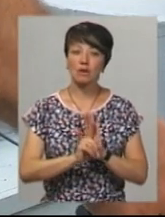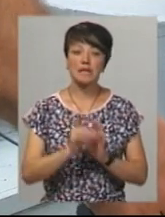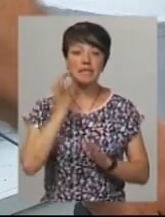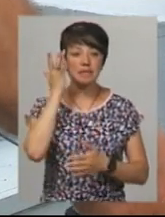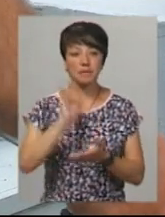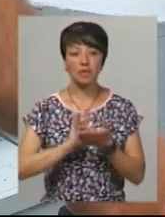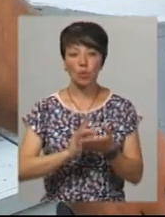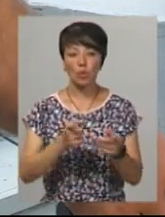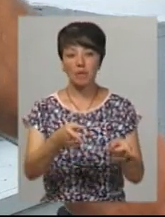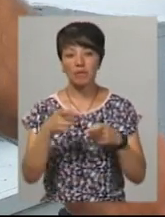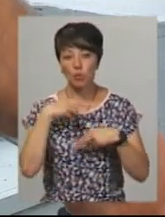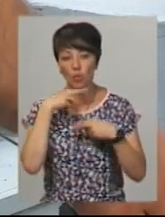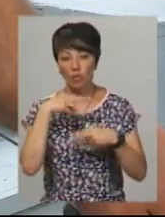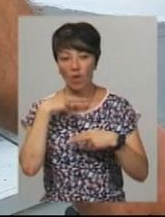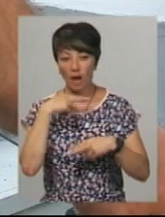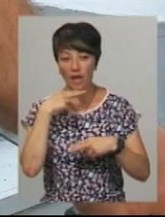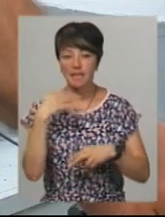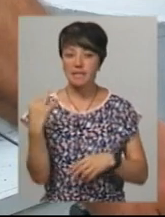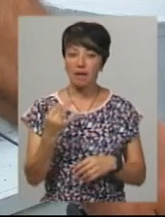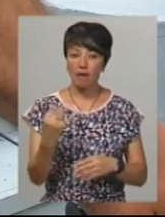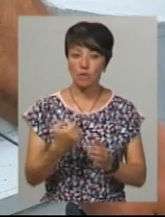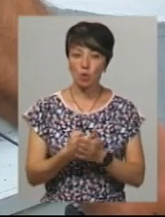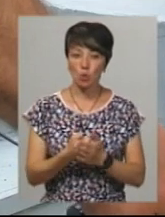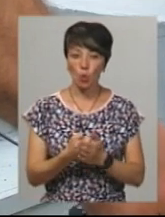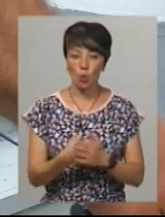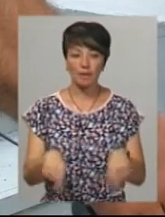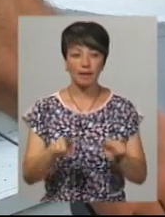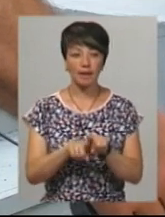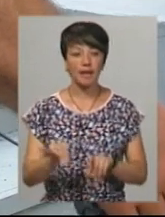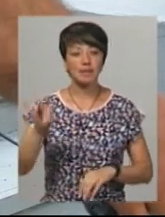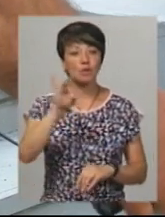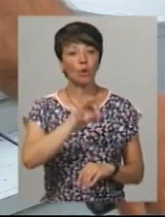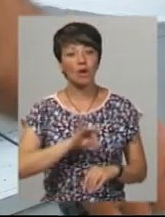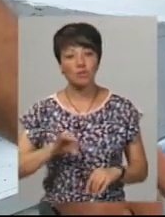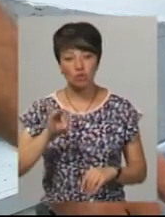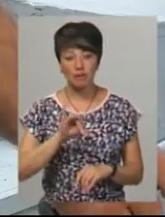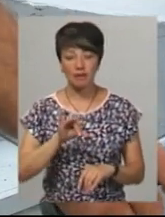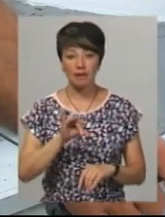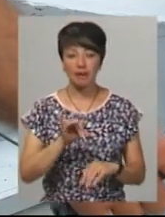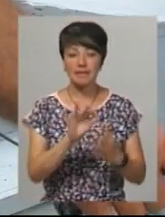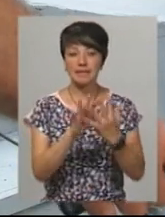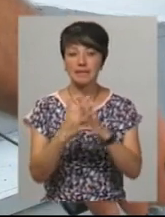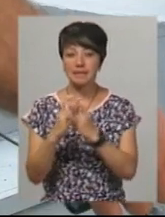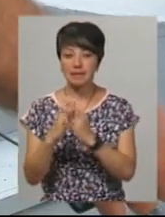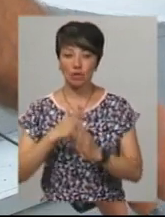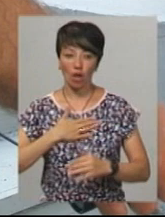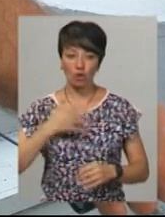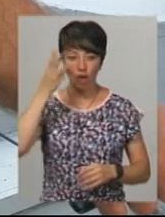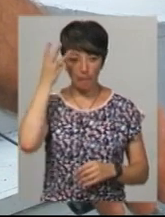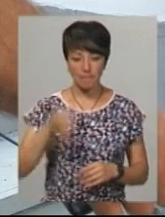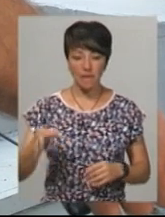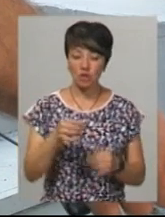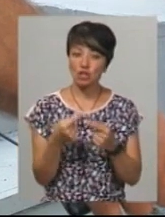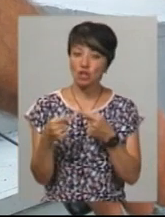метою привернення уваги і цікавості до саме ось таких історичних населених пунктів, зокрема нашої Хмельниччини.